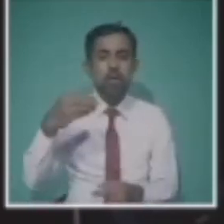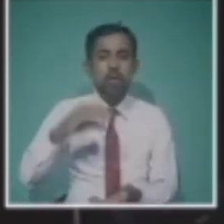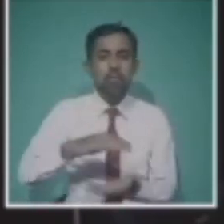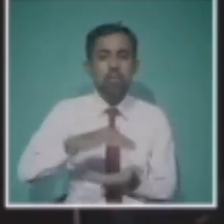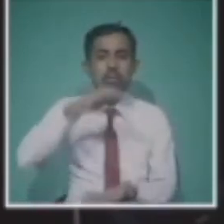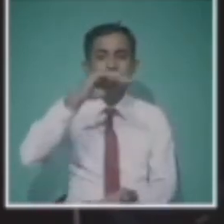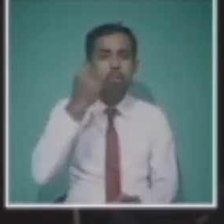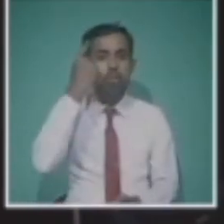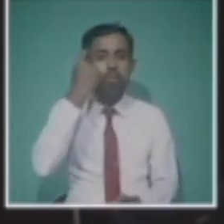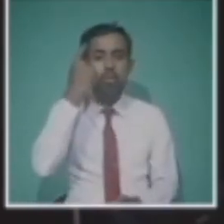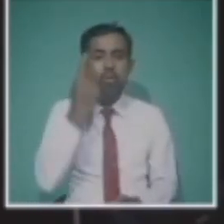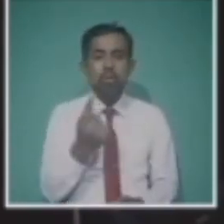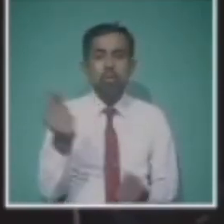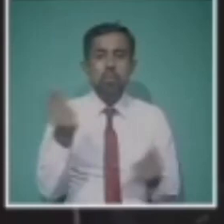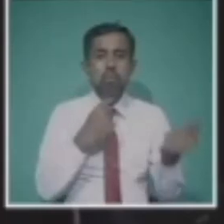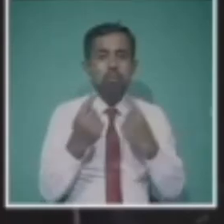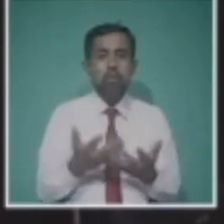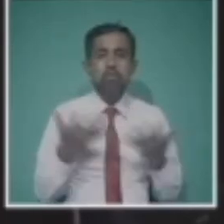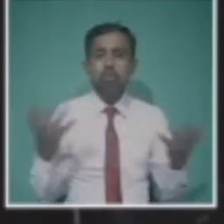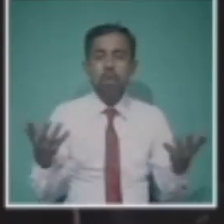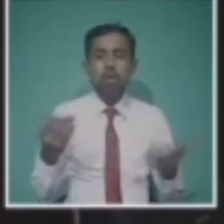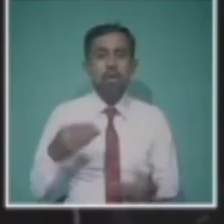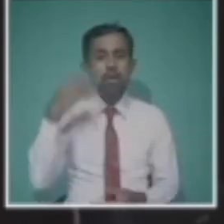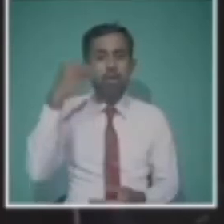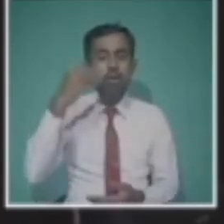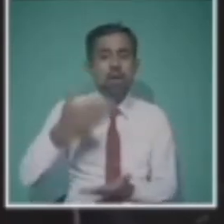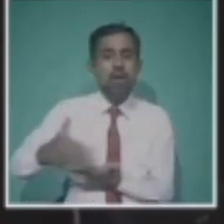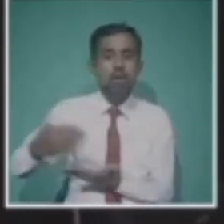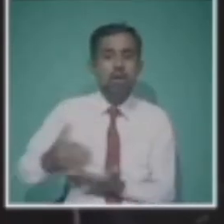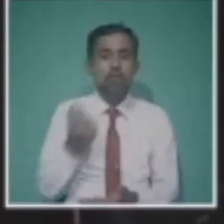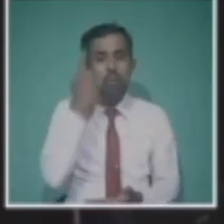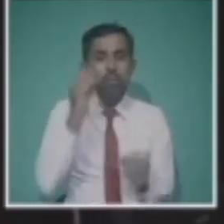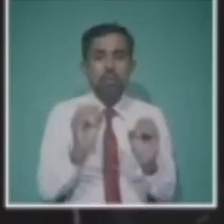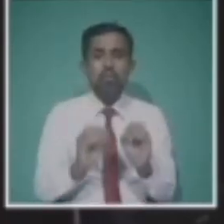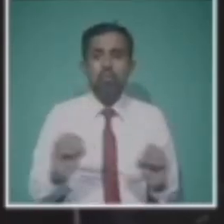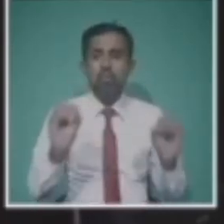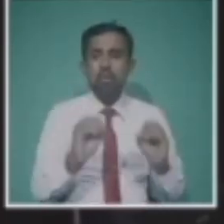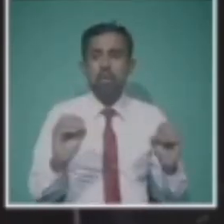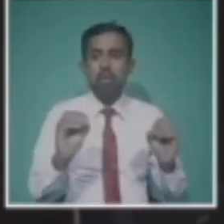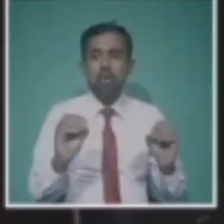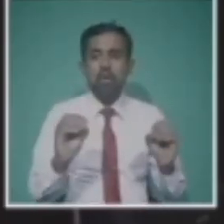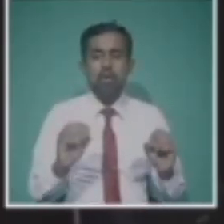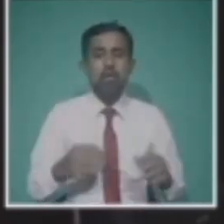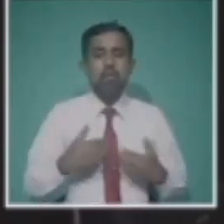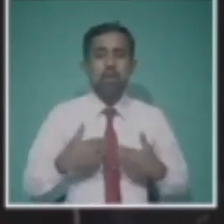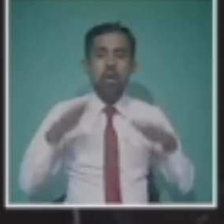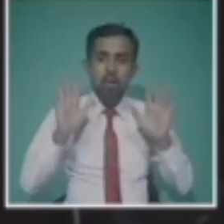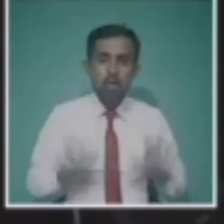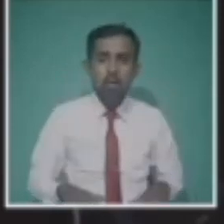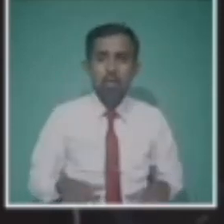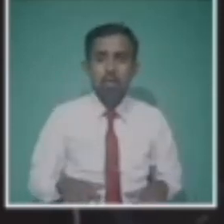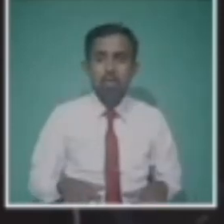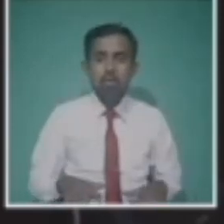කිරීමේ යෝජනා එනවා පාර්ලිමේන්තුවට. නමුත් ණය ගෙවන යෝජනා එන්නේ නැහැ. ඉතින් අපි අන්තිමට